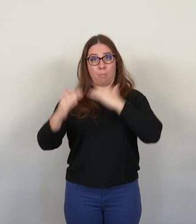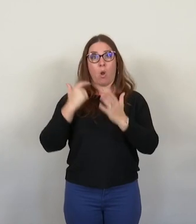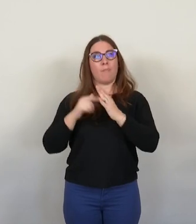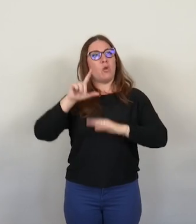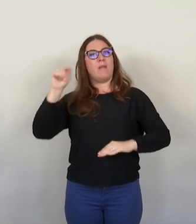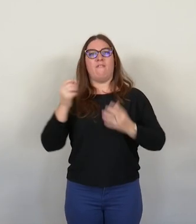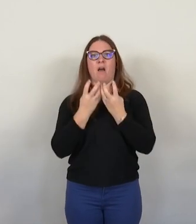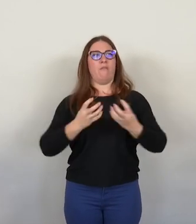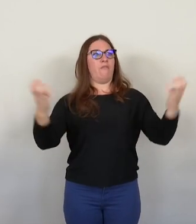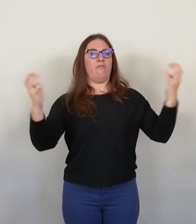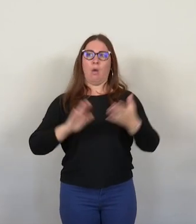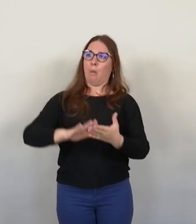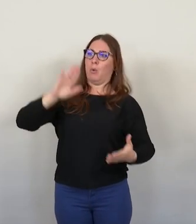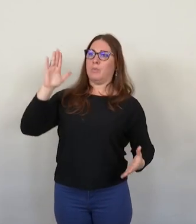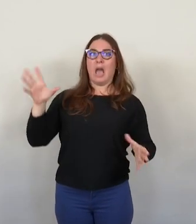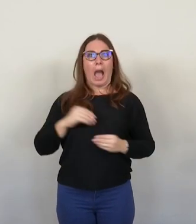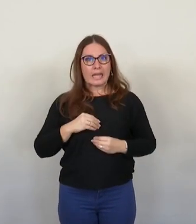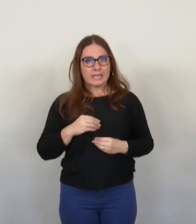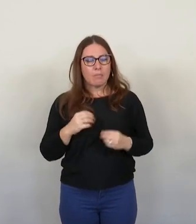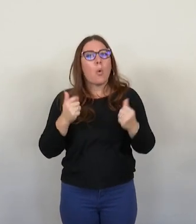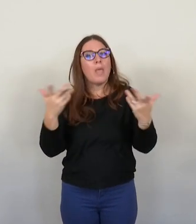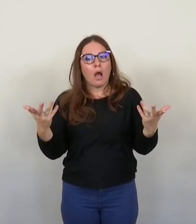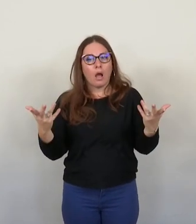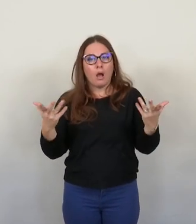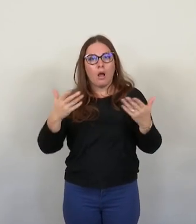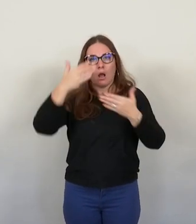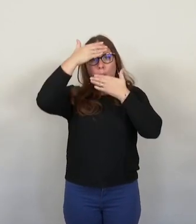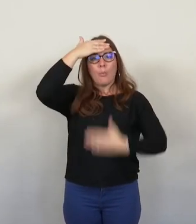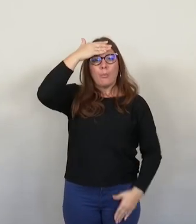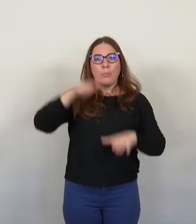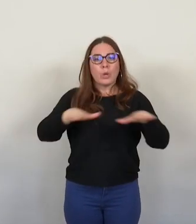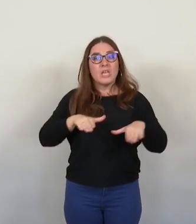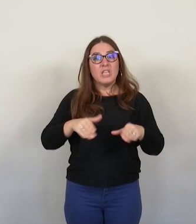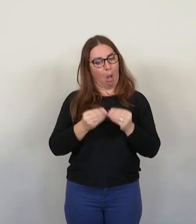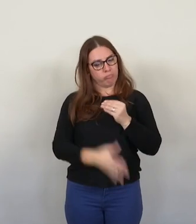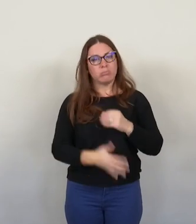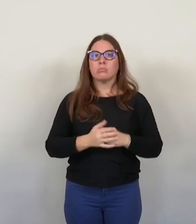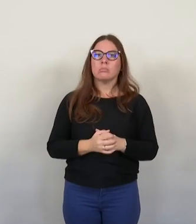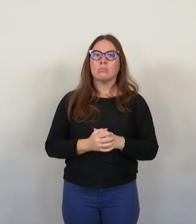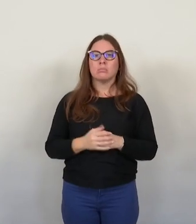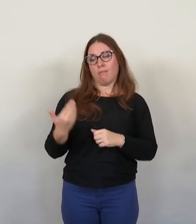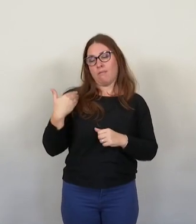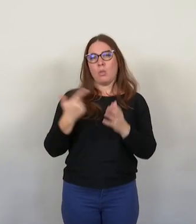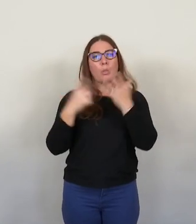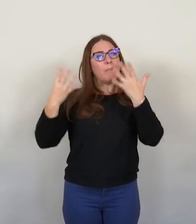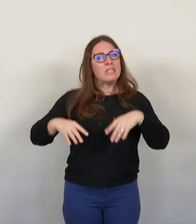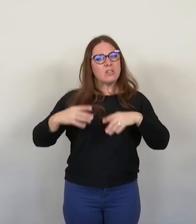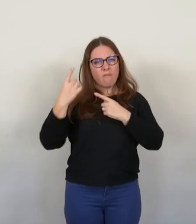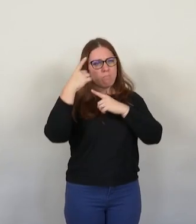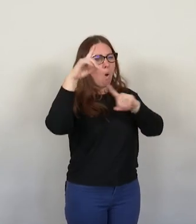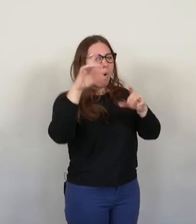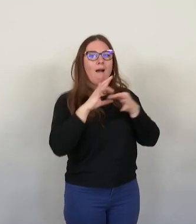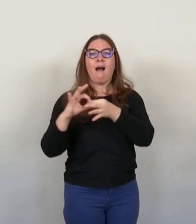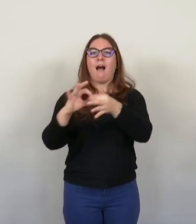Grenoblois allez-vous encore tolérer burkini par exemple pas dans le programme vous dénoncez encore en 2019 au sujet de l'Alliance